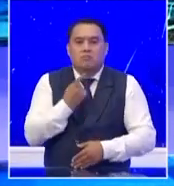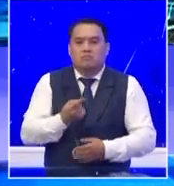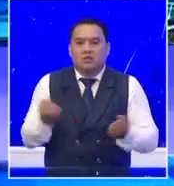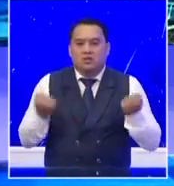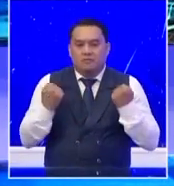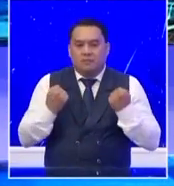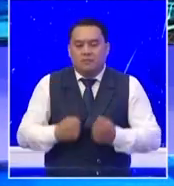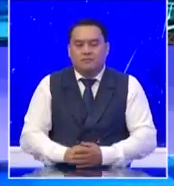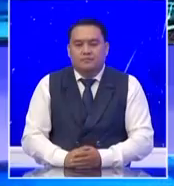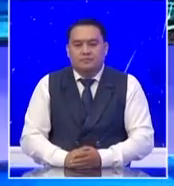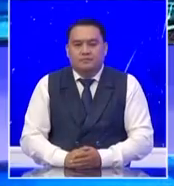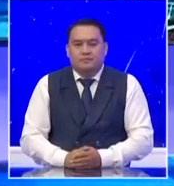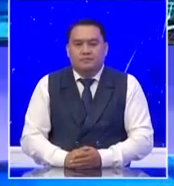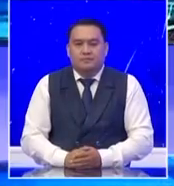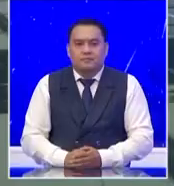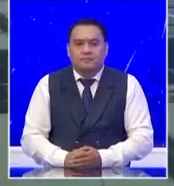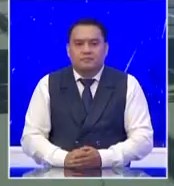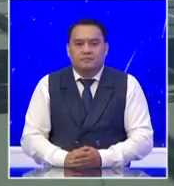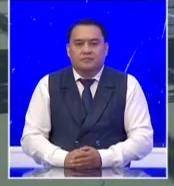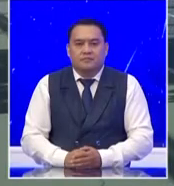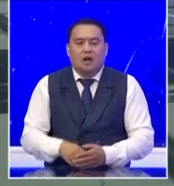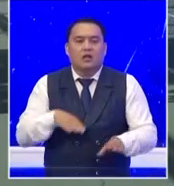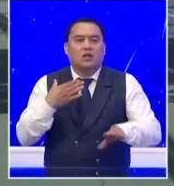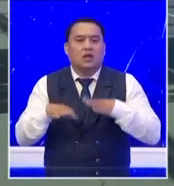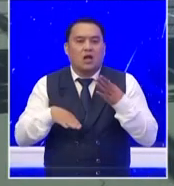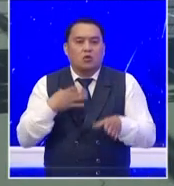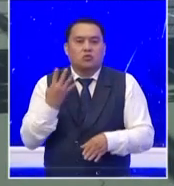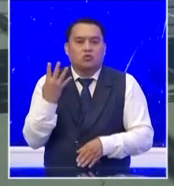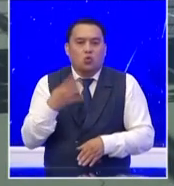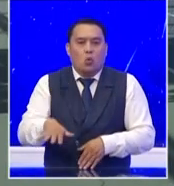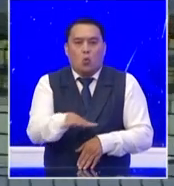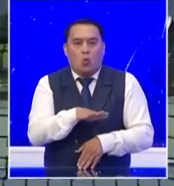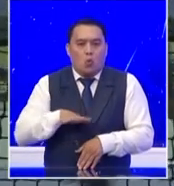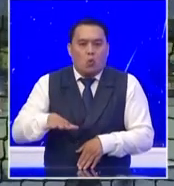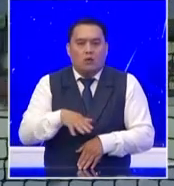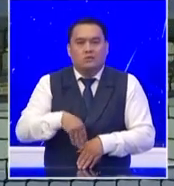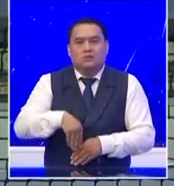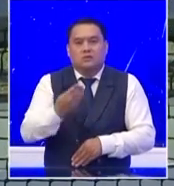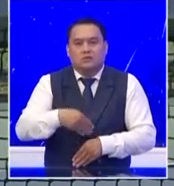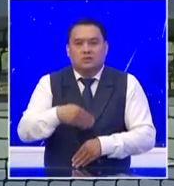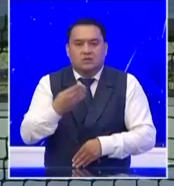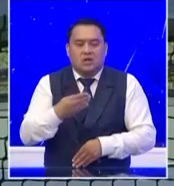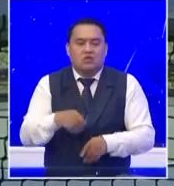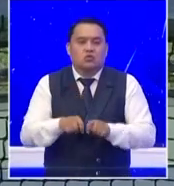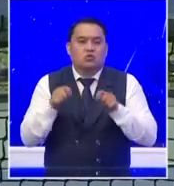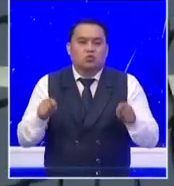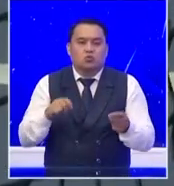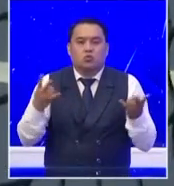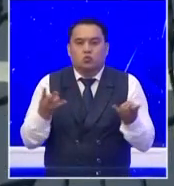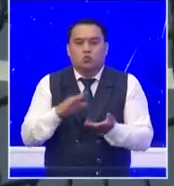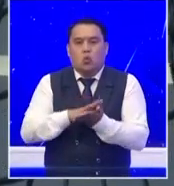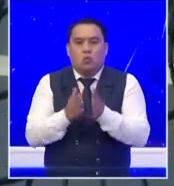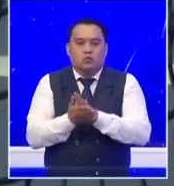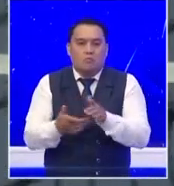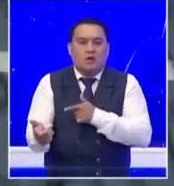уже перспективные спортсмены. Тренируются ребята на 4 уличных кортах теннисного центра ЖТСУ, где созданы все необходимые условия